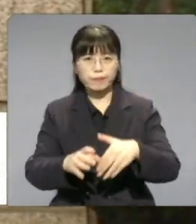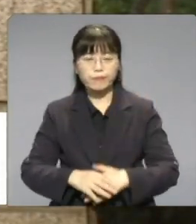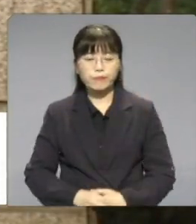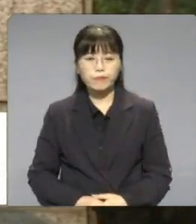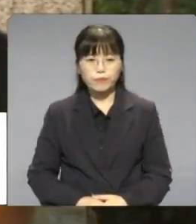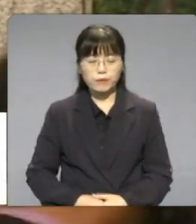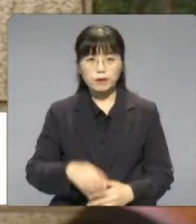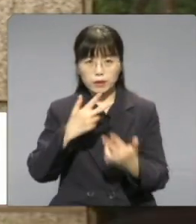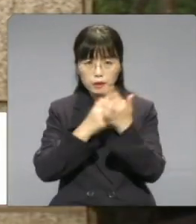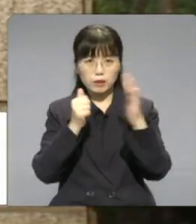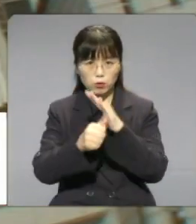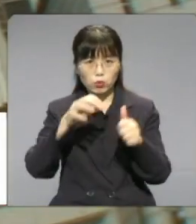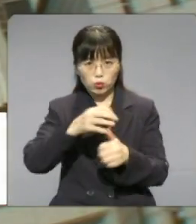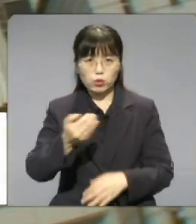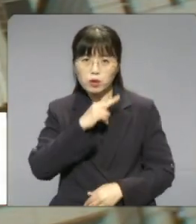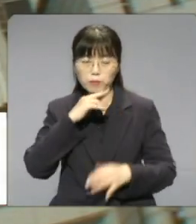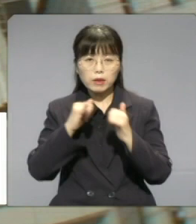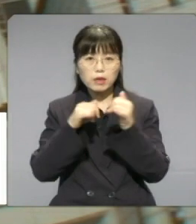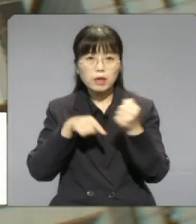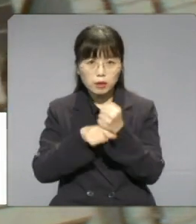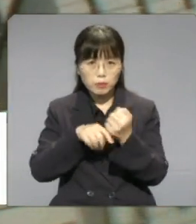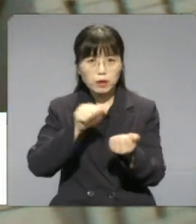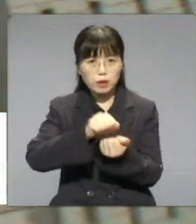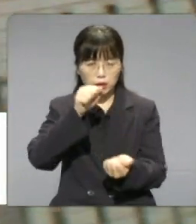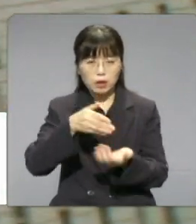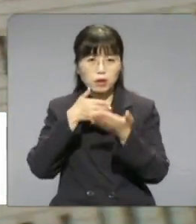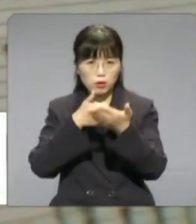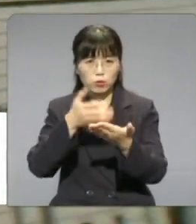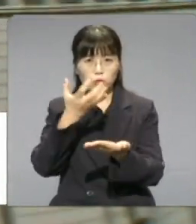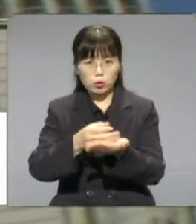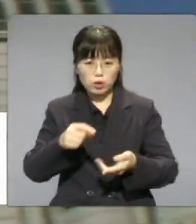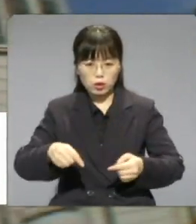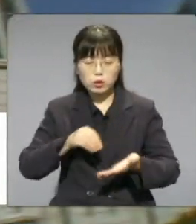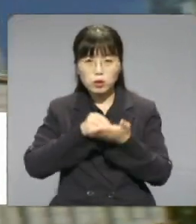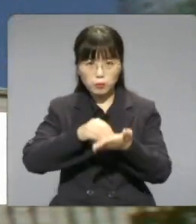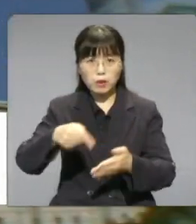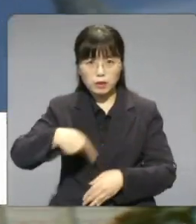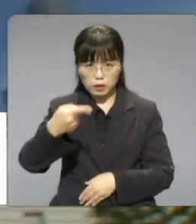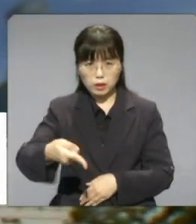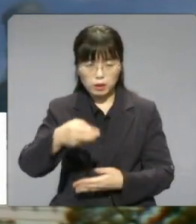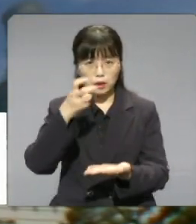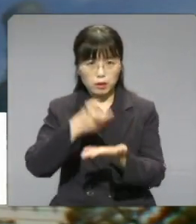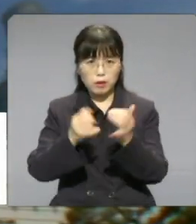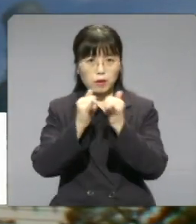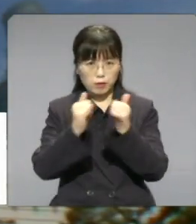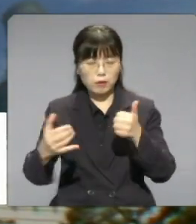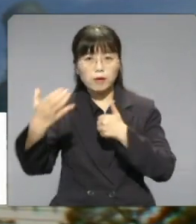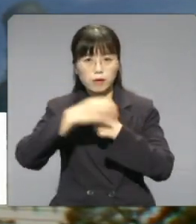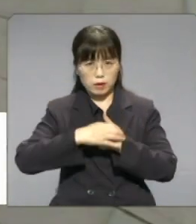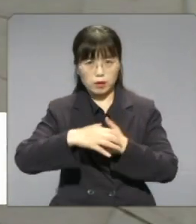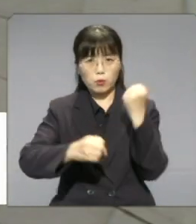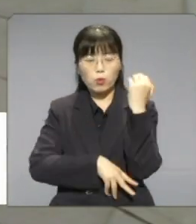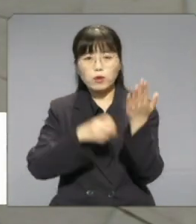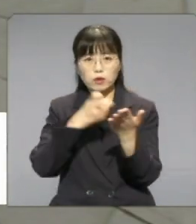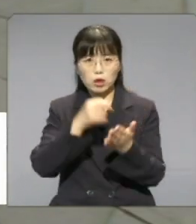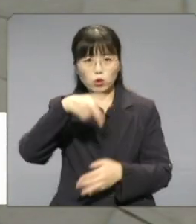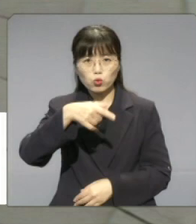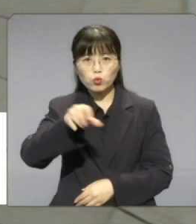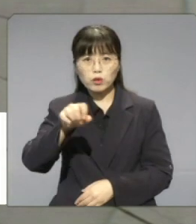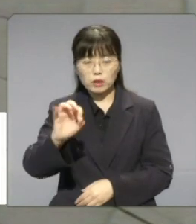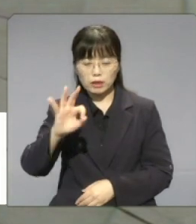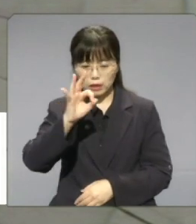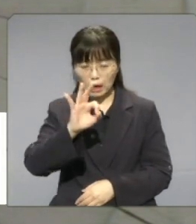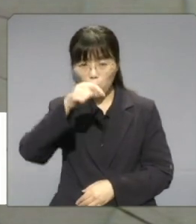밝혔습니다이 대표의 구속전 피의자 신문은 영장 청구서가 접수된 날 담당 법관이 맞는 원칙에 따라 유창훈 영장